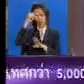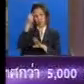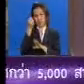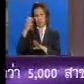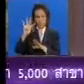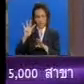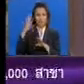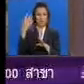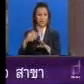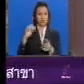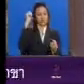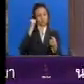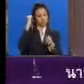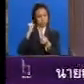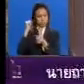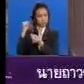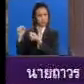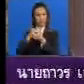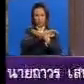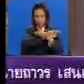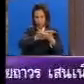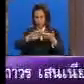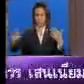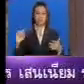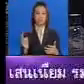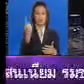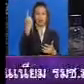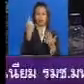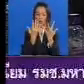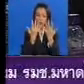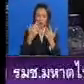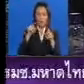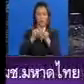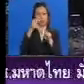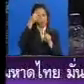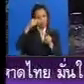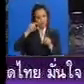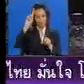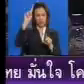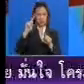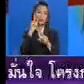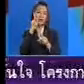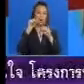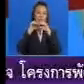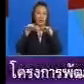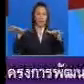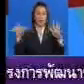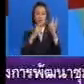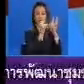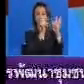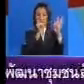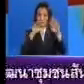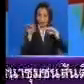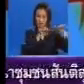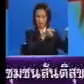วมทั้งเพิ่มจำนวนห้องปฏิบัติการที่วิเคราะห์และรายงานผลภายใน24ชั่วโมงและจัดเตรียมยาทามิฟลูให้พร้อมเพื่อ